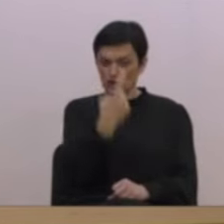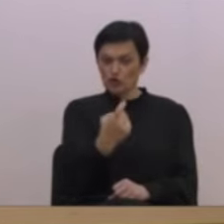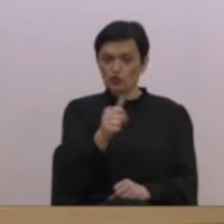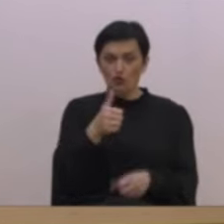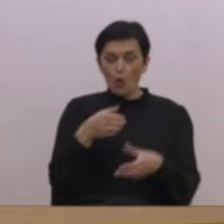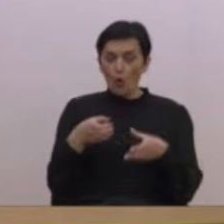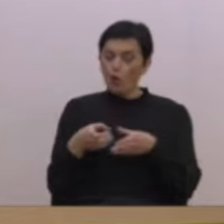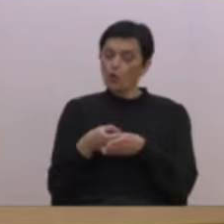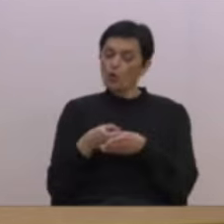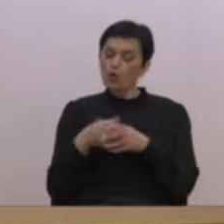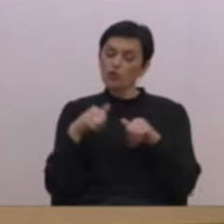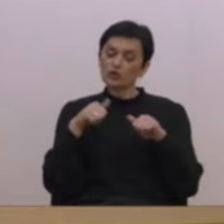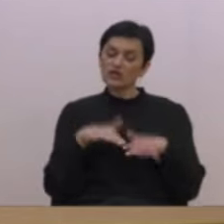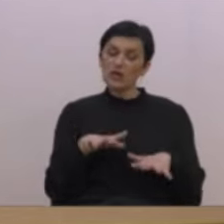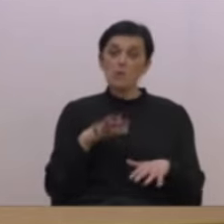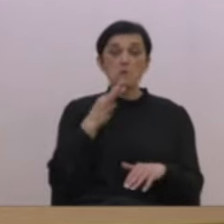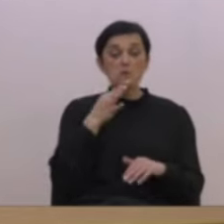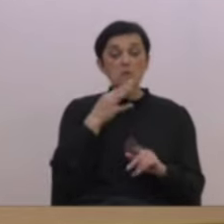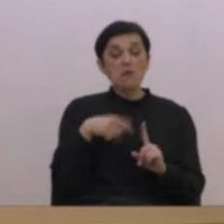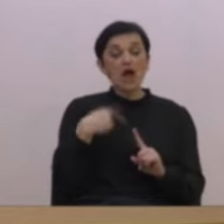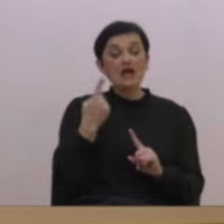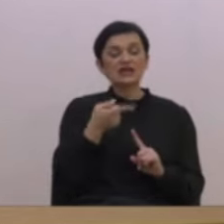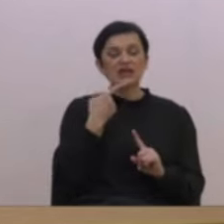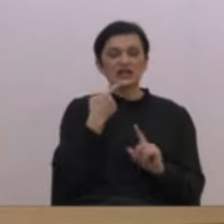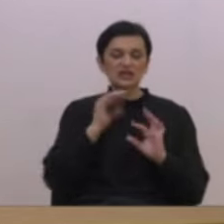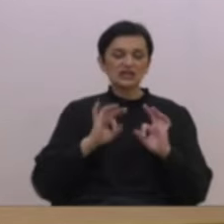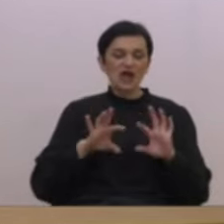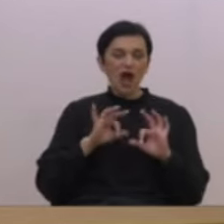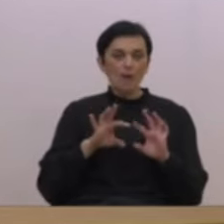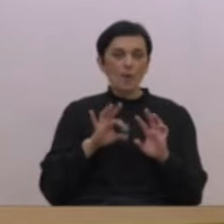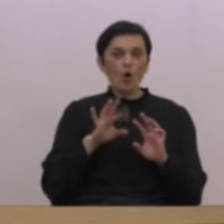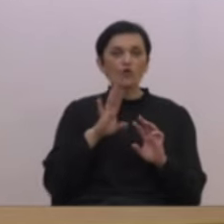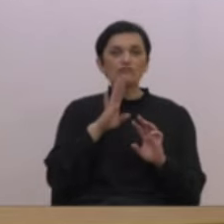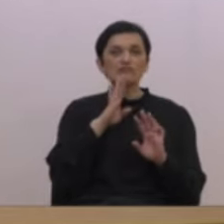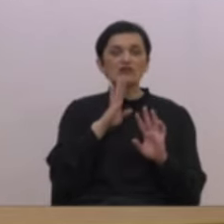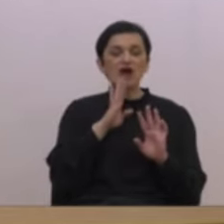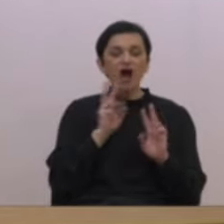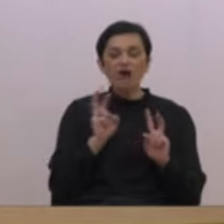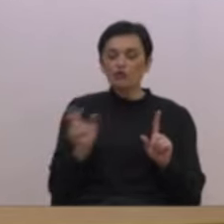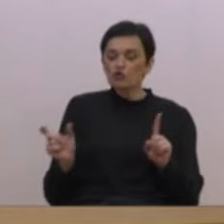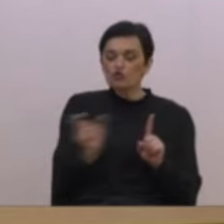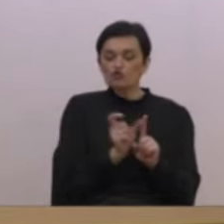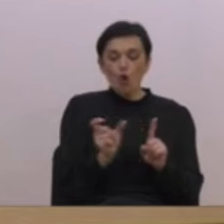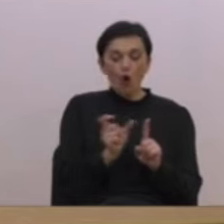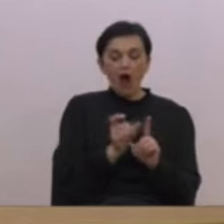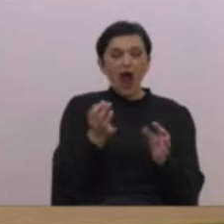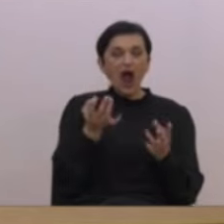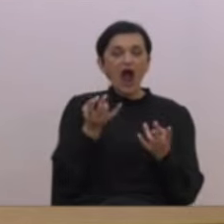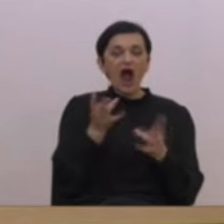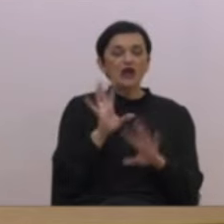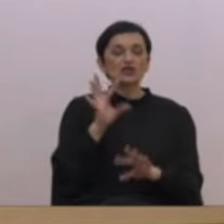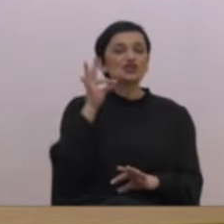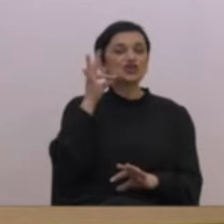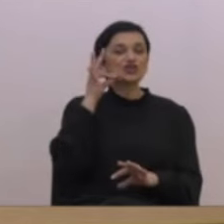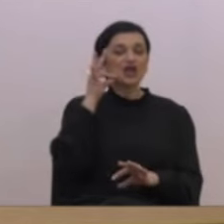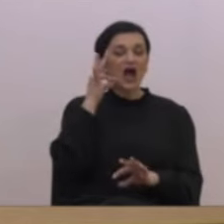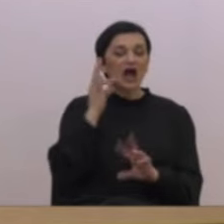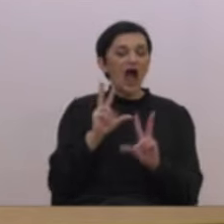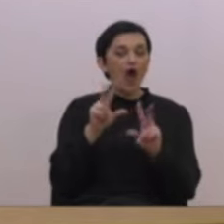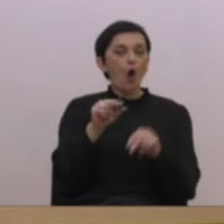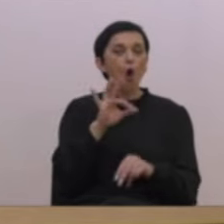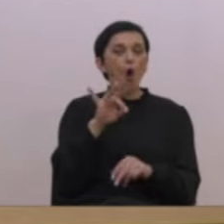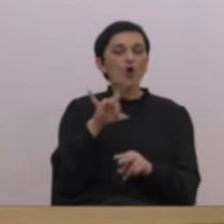გუნდის გადაწყვეტილება და მე ლაპარაკობთ იმაზე, რომ კვოტირება არ გჭირდებათ და რაღაც შაქარს პირდებით იმასავით